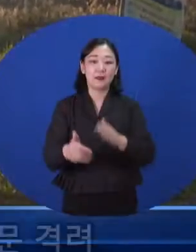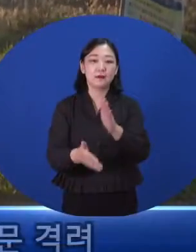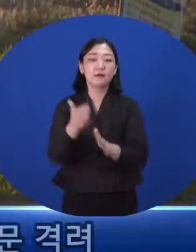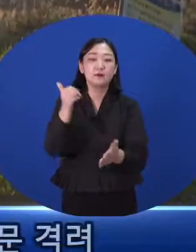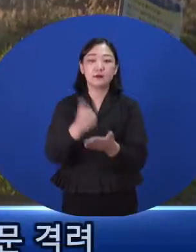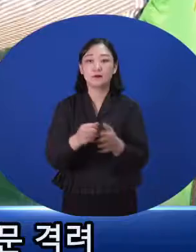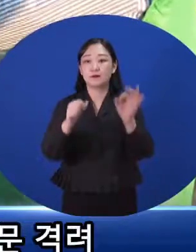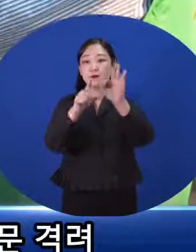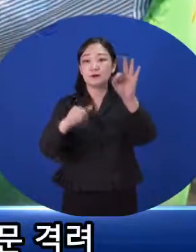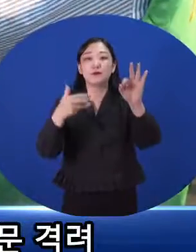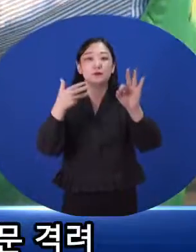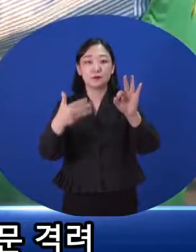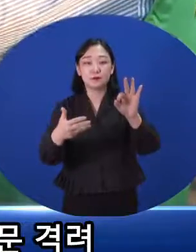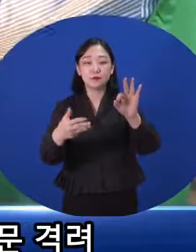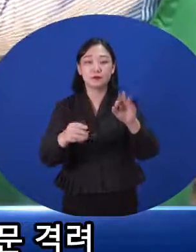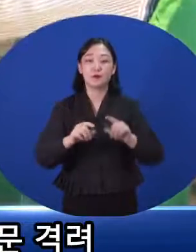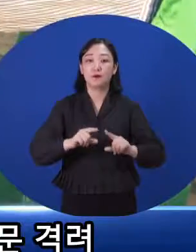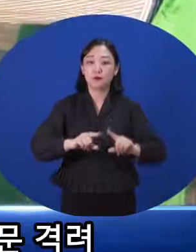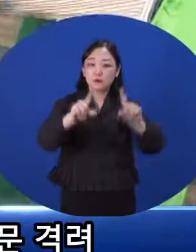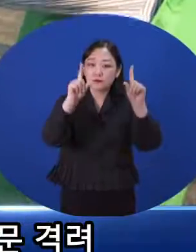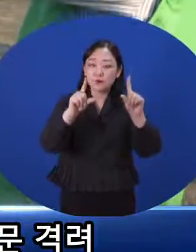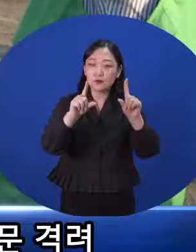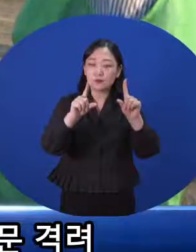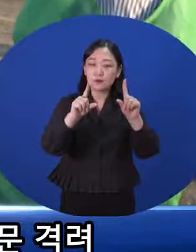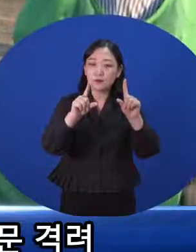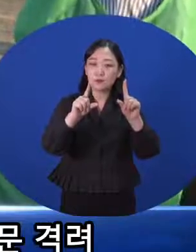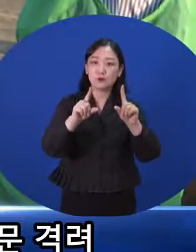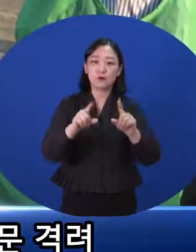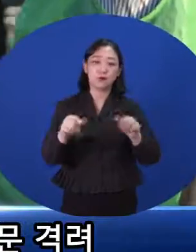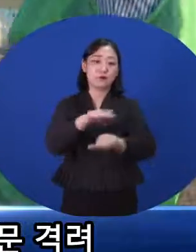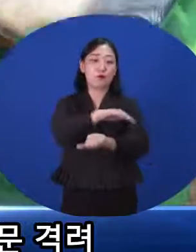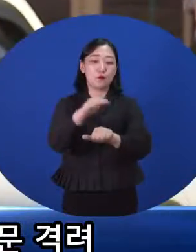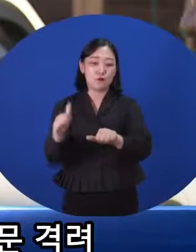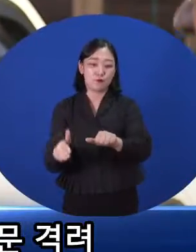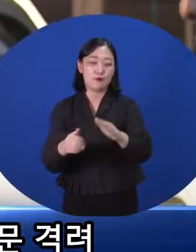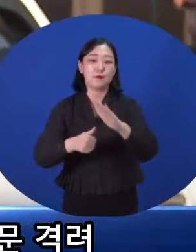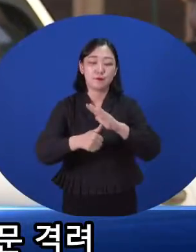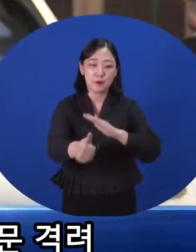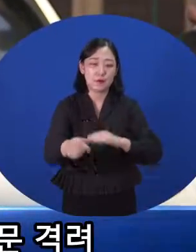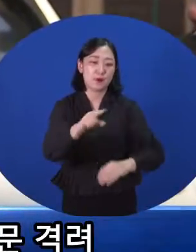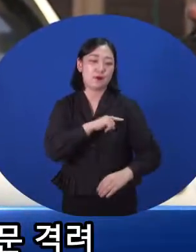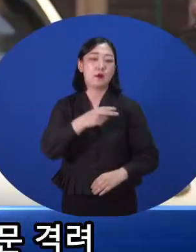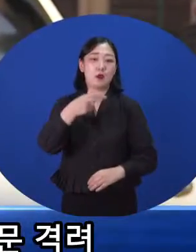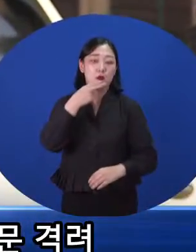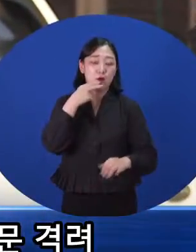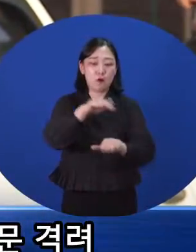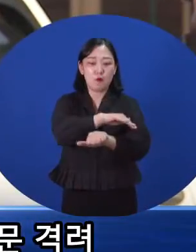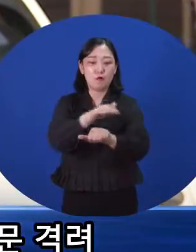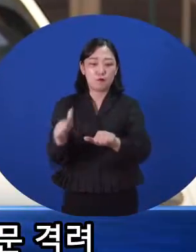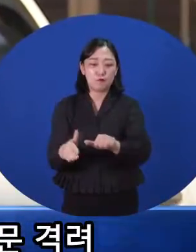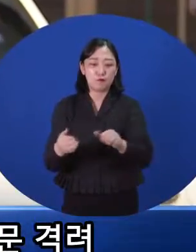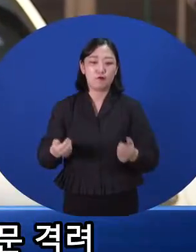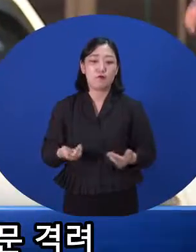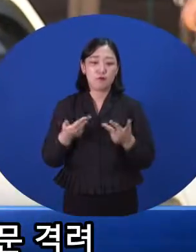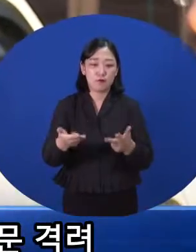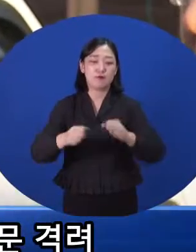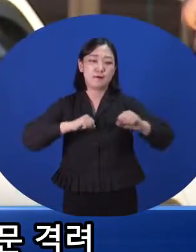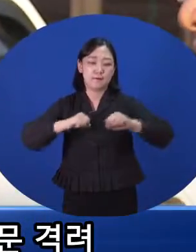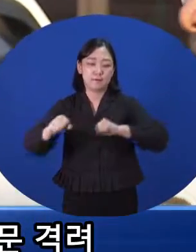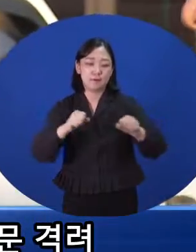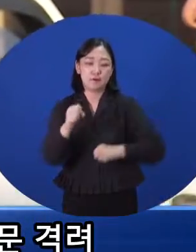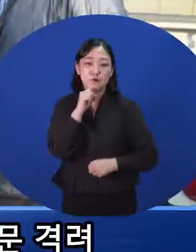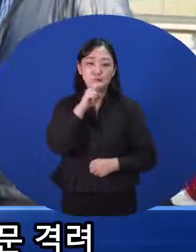안동우 제주시장은 8일 오전 제주시 서부공설 공업묘지를 방문해 무연고 분뇨벌초 봉사활동을